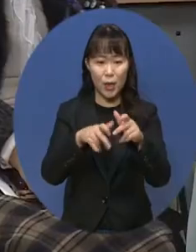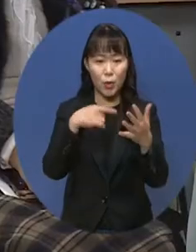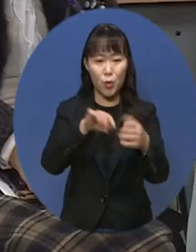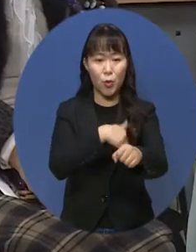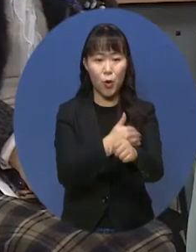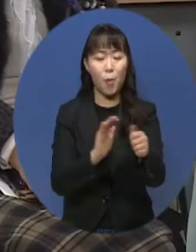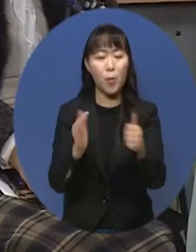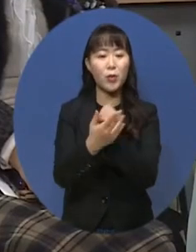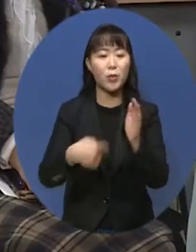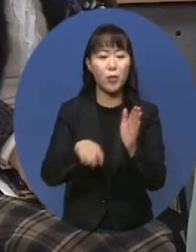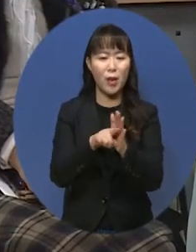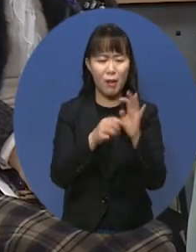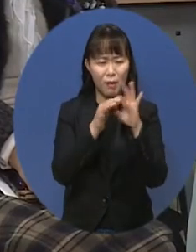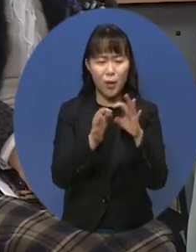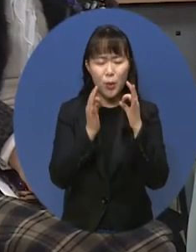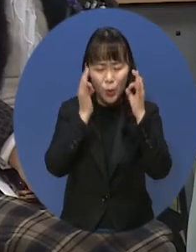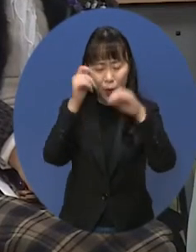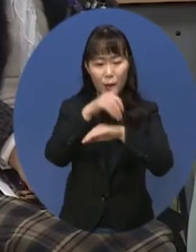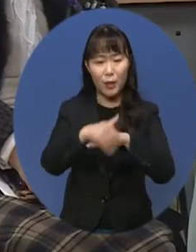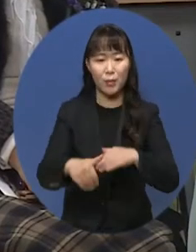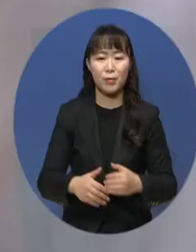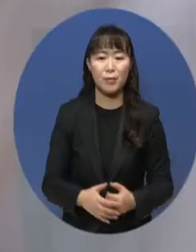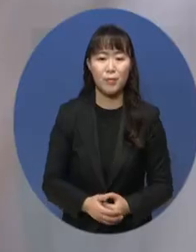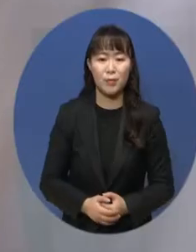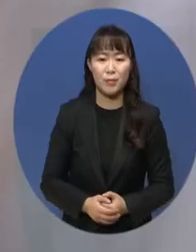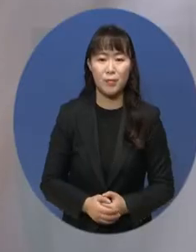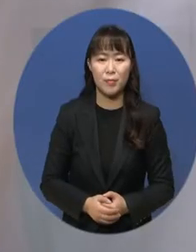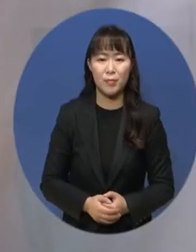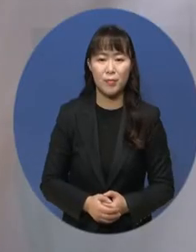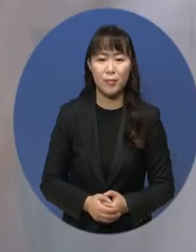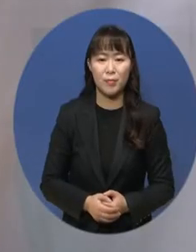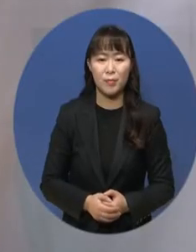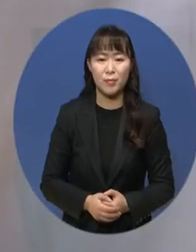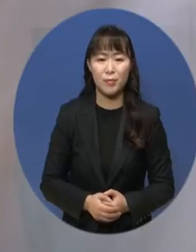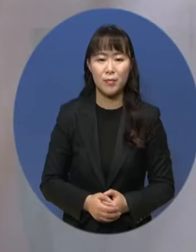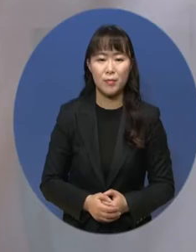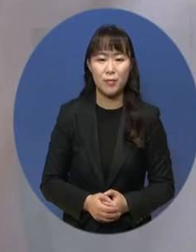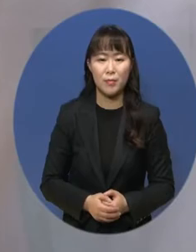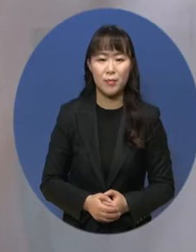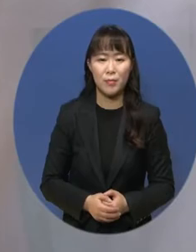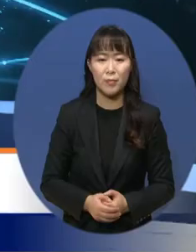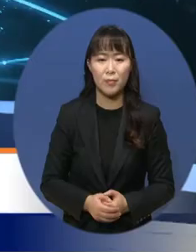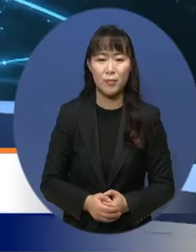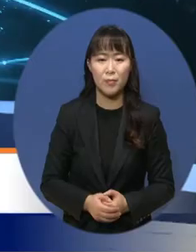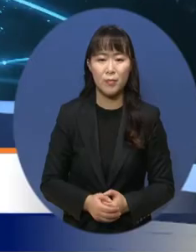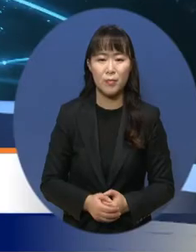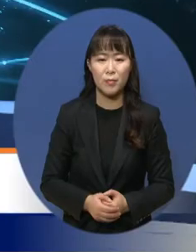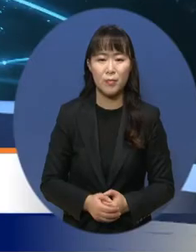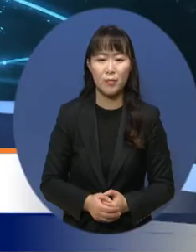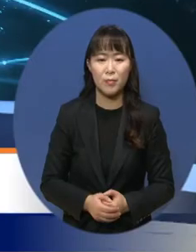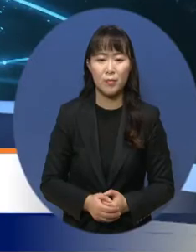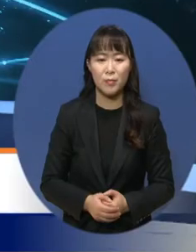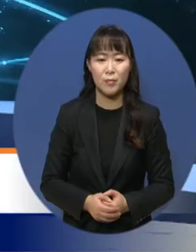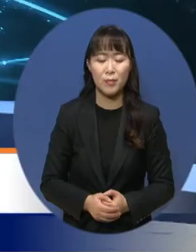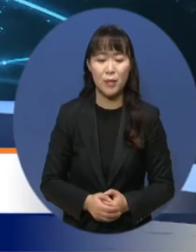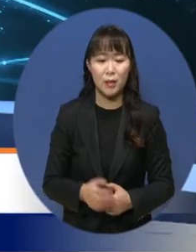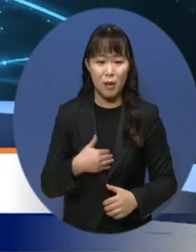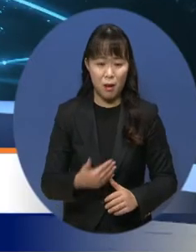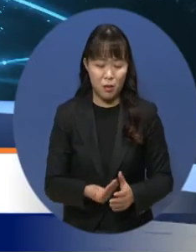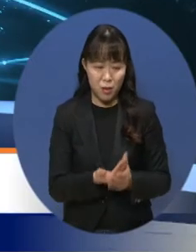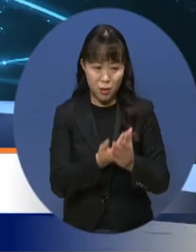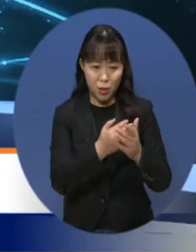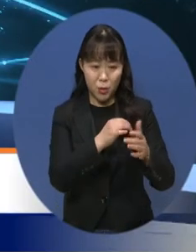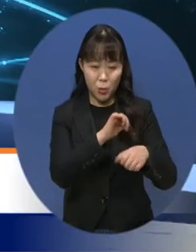위한 지속적인 노력에 나설 방침입니다. 복지TV 뉴스 박성용입니다. 반려동물이